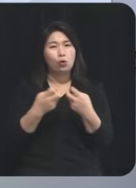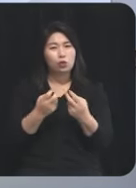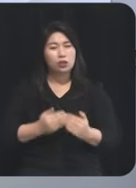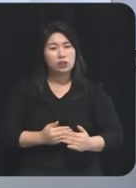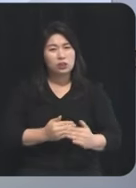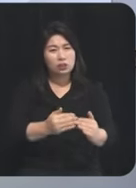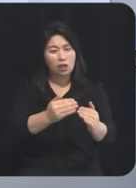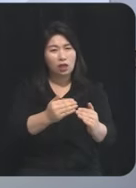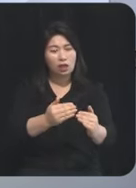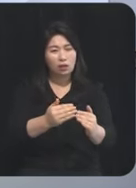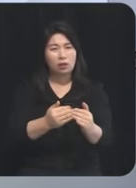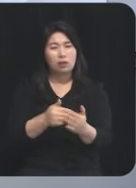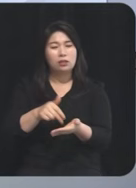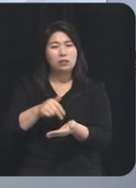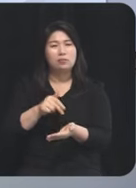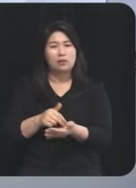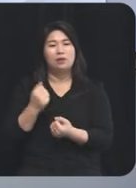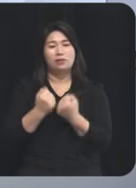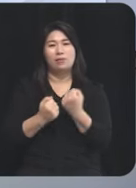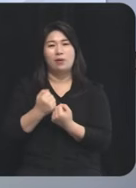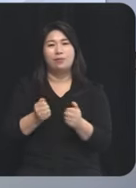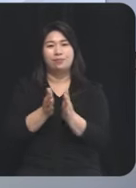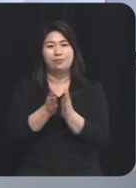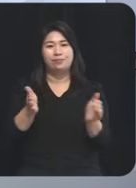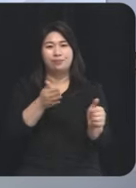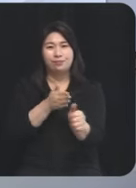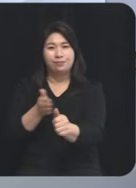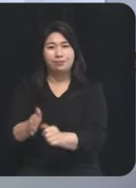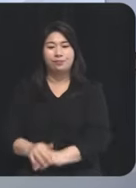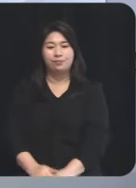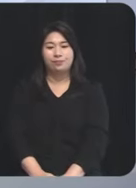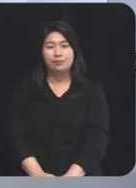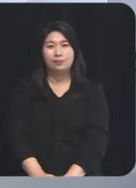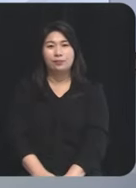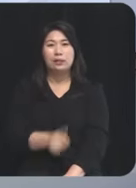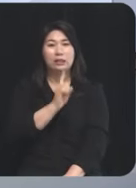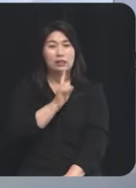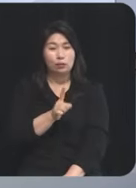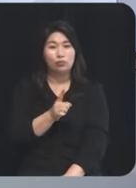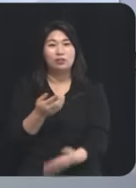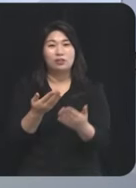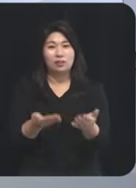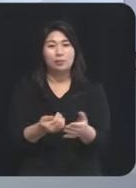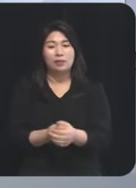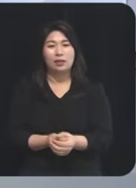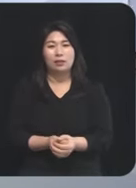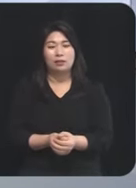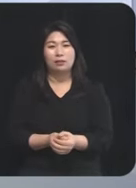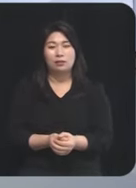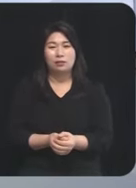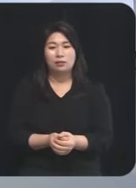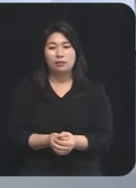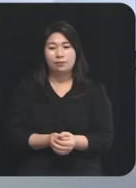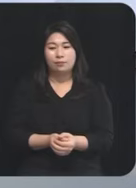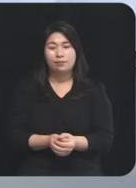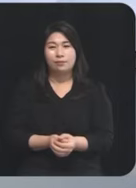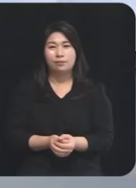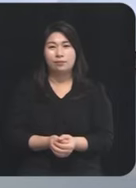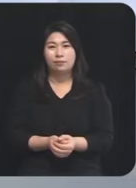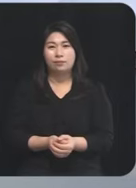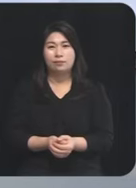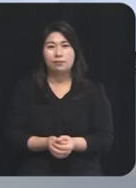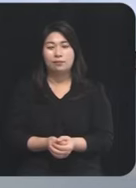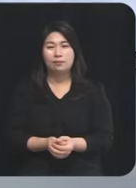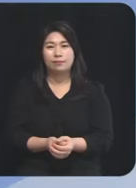진행이 돼야 하는지 입장을 들어보도록 하겠습니다. 각 1분입니다. 이번에는 문대림 후보 먼저 말씀을